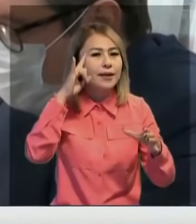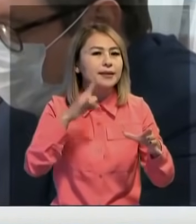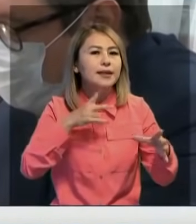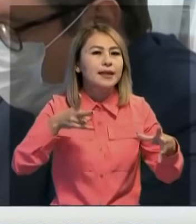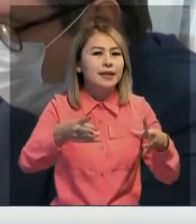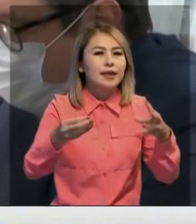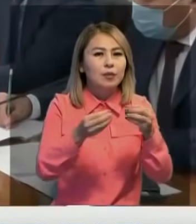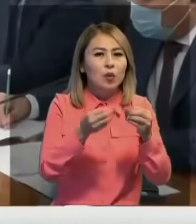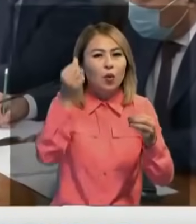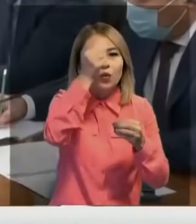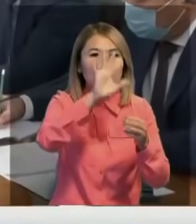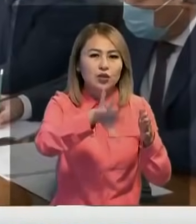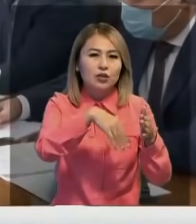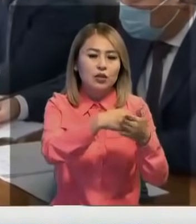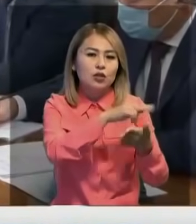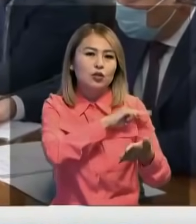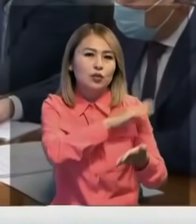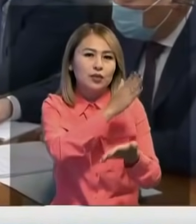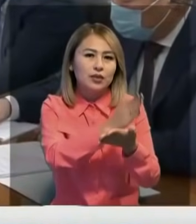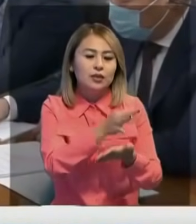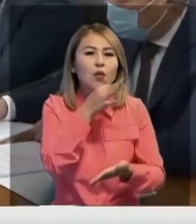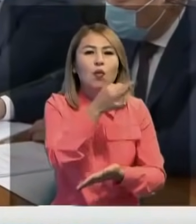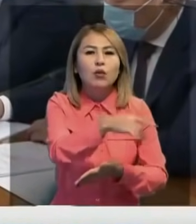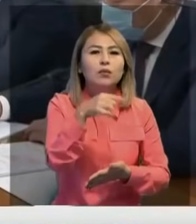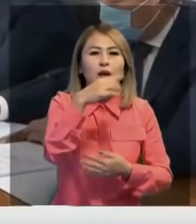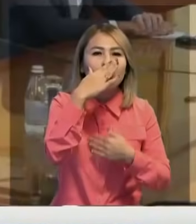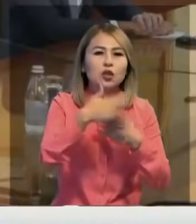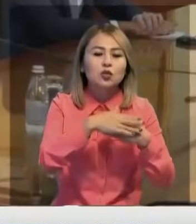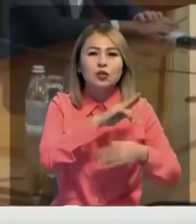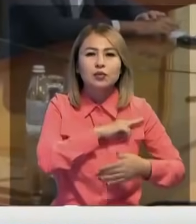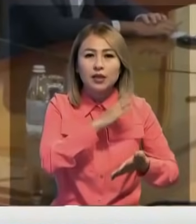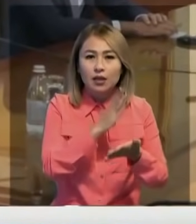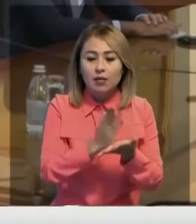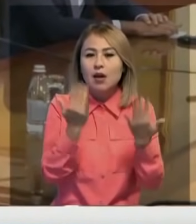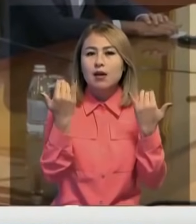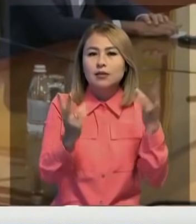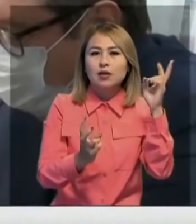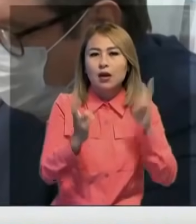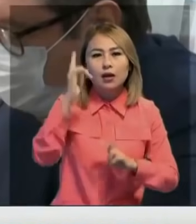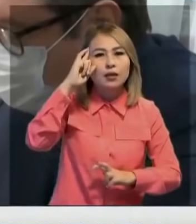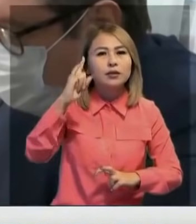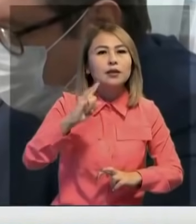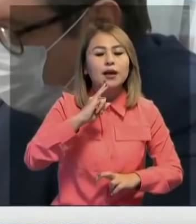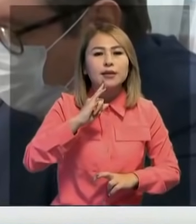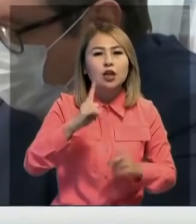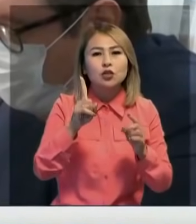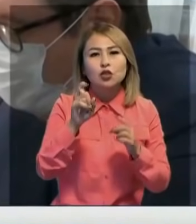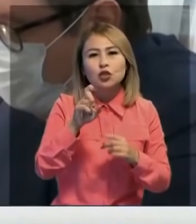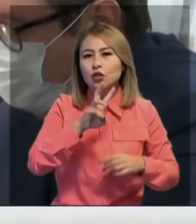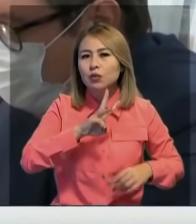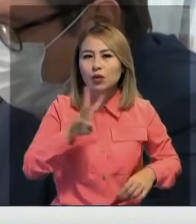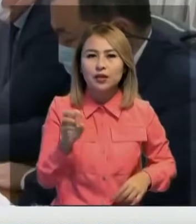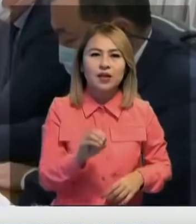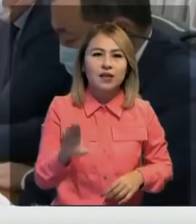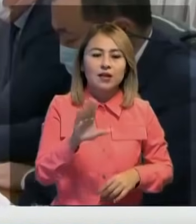компаниясы Қазақстанда 2010 жылдан бері жұмыс істейді. Оның 1000-ға жуық қызметкері бар. Қазіргі кәсіпорын Қазақстанға